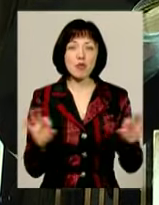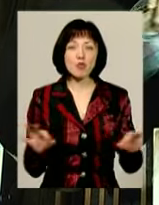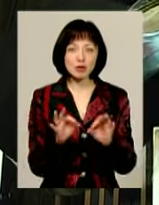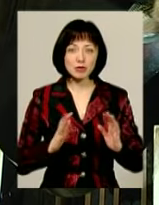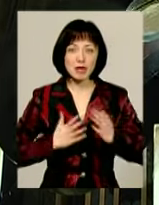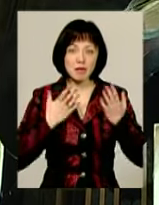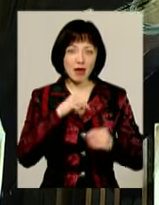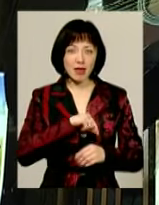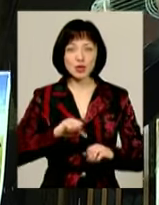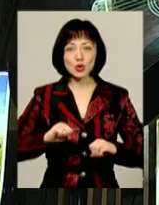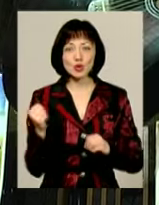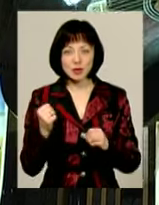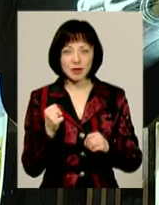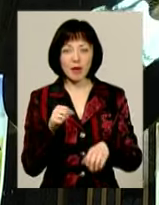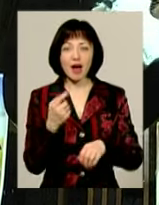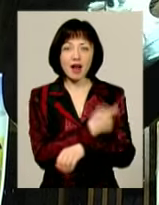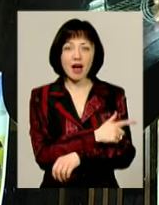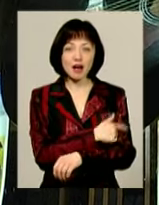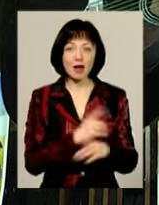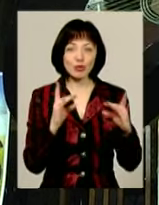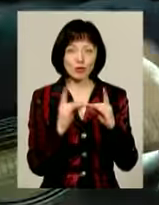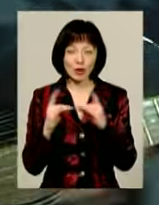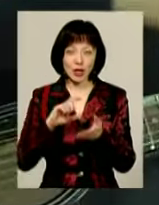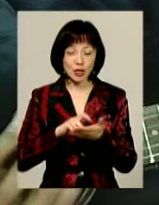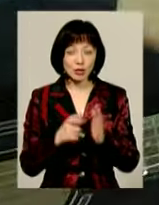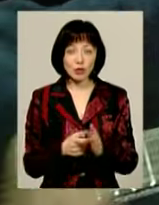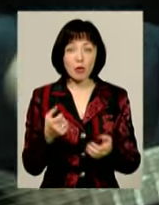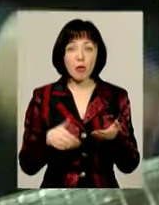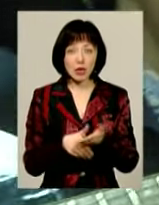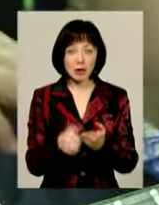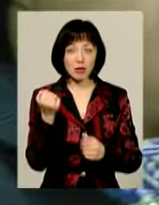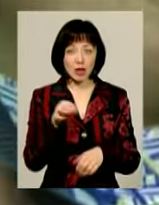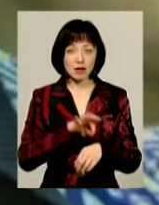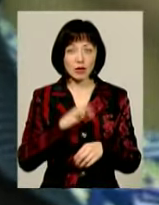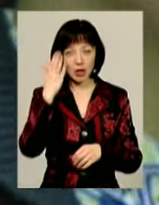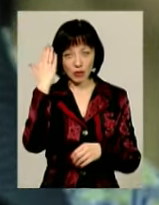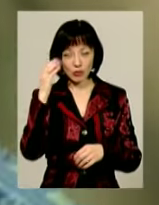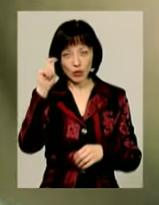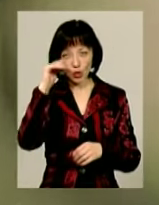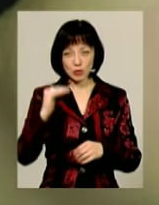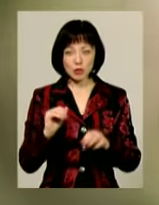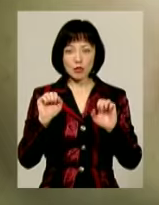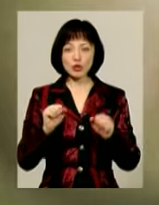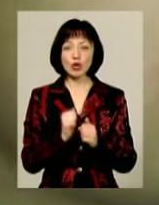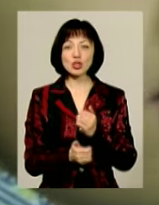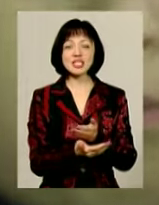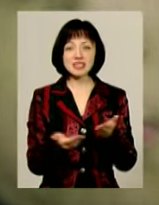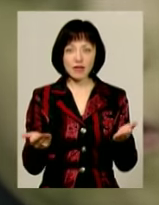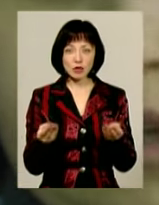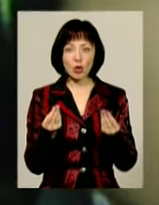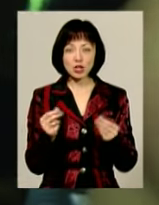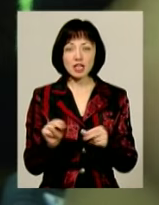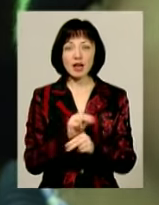піднімає настрій друзям по лікарняному ліжку. Допомогти подолати хворобу цьому талановитому хлопчині може кожен із вас. Кошти